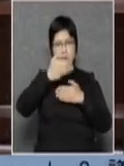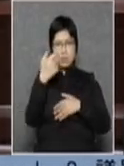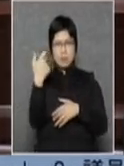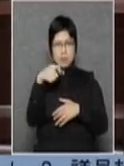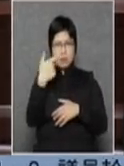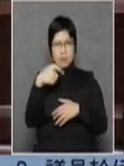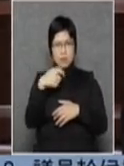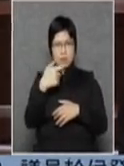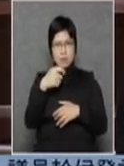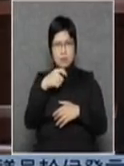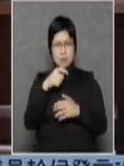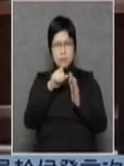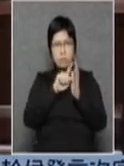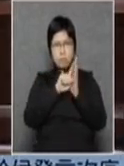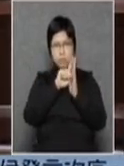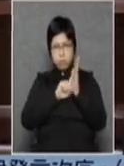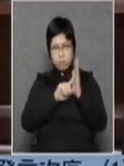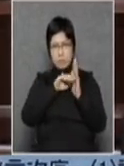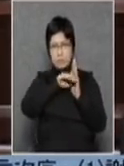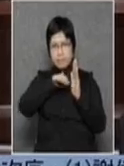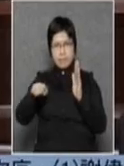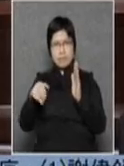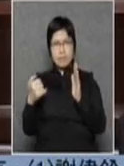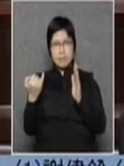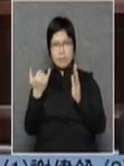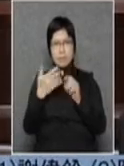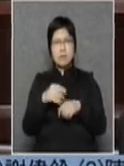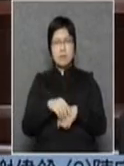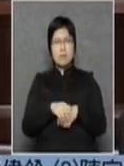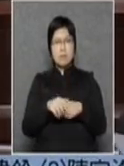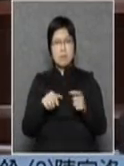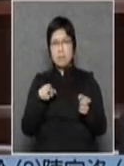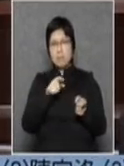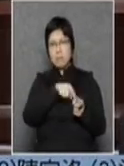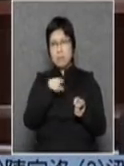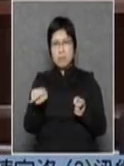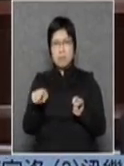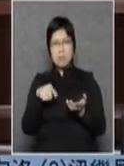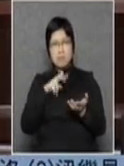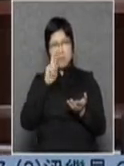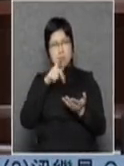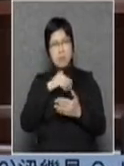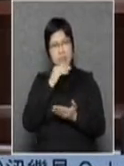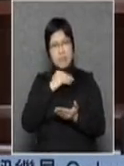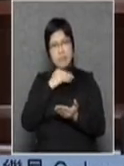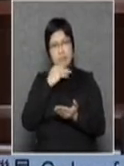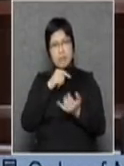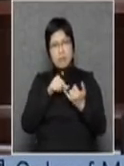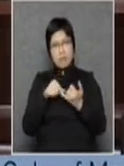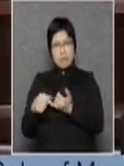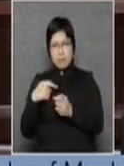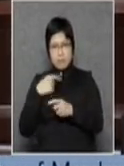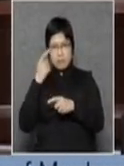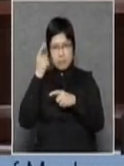會不會回穩，但在這兩方面呢，只見蹉跎，不見